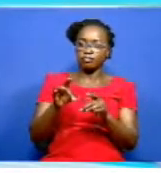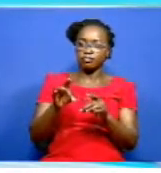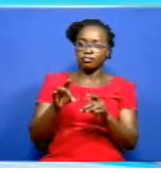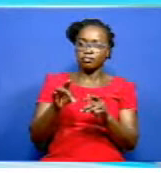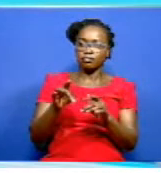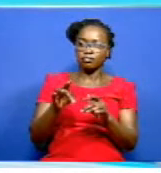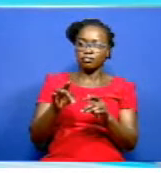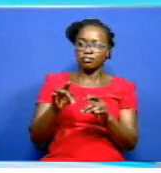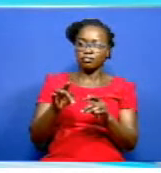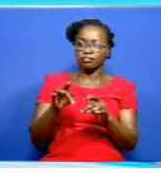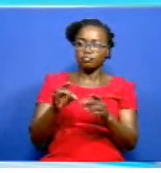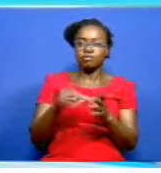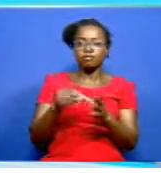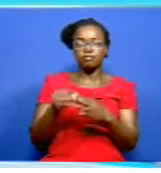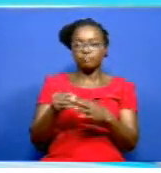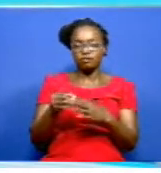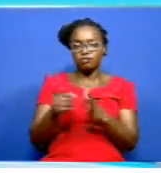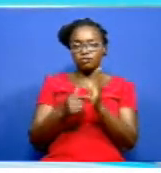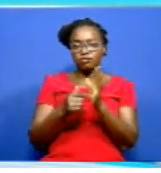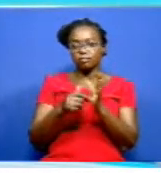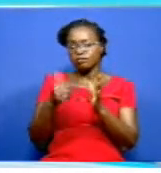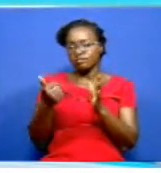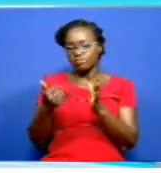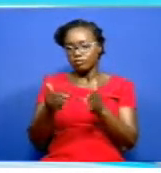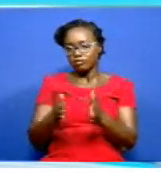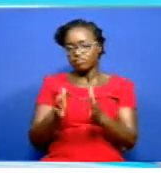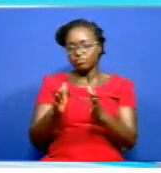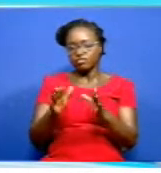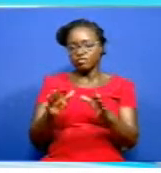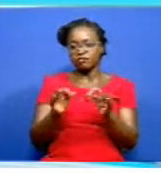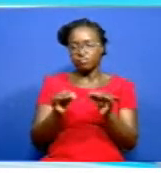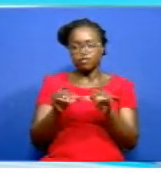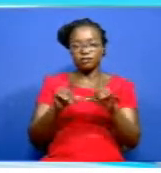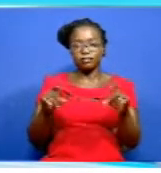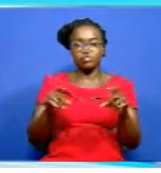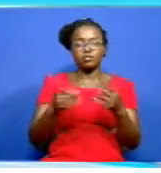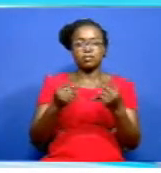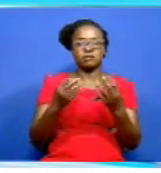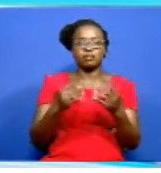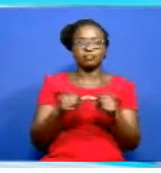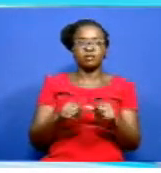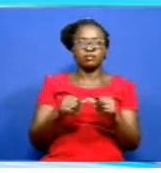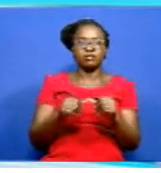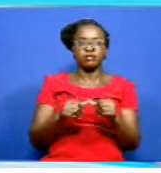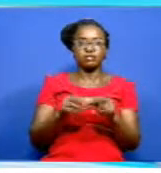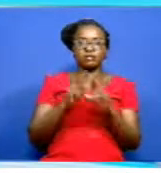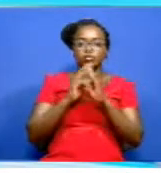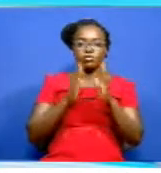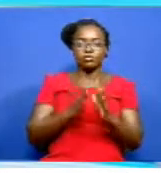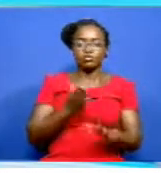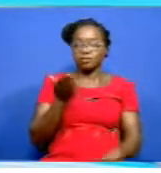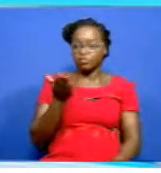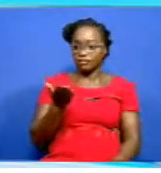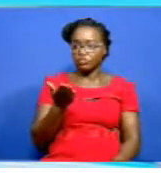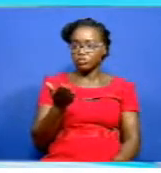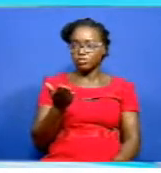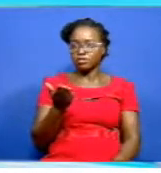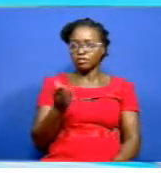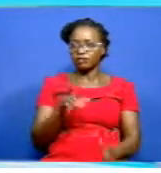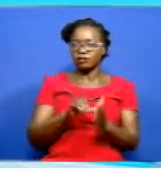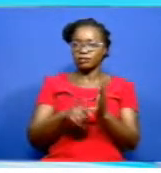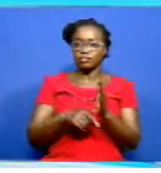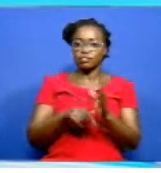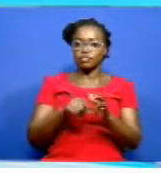kupata huduma hiyo ama kadi zao za huduma. Kuna mengi ambayo yanaendelea. Mwanahabari wetu Purity Museu yuko pale. Baadaye mwendo saa 7